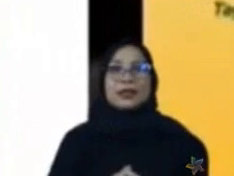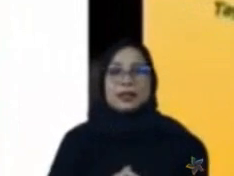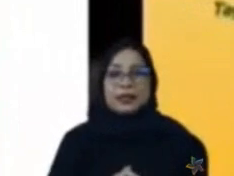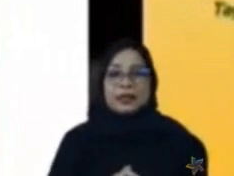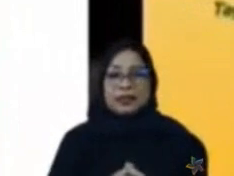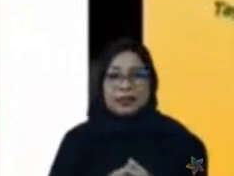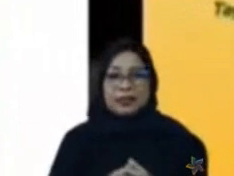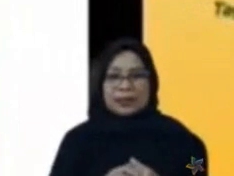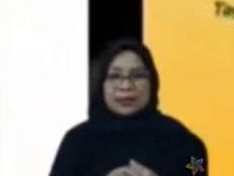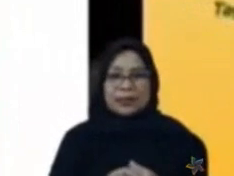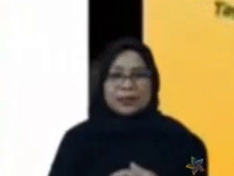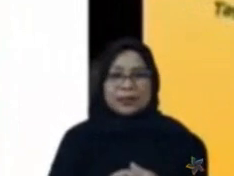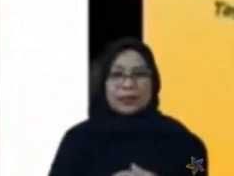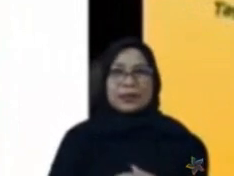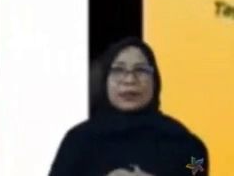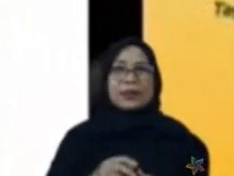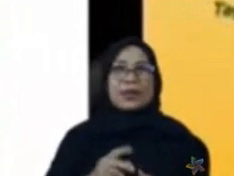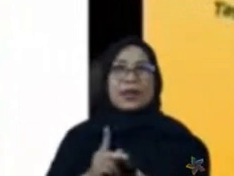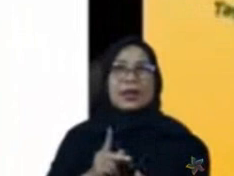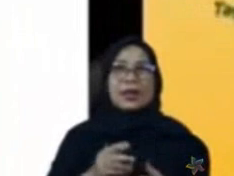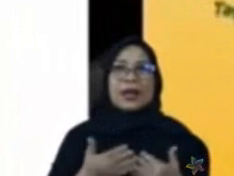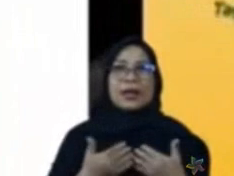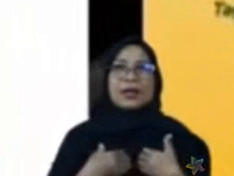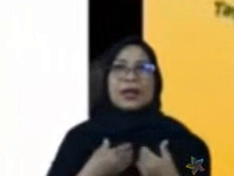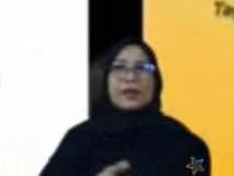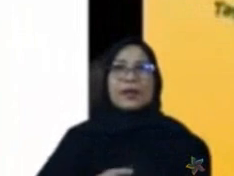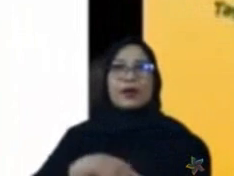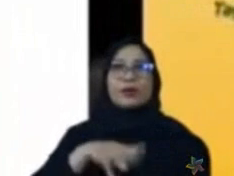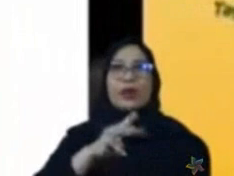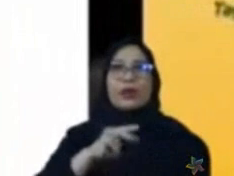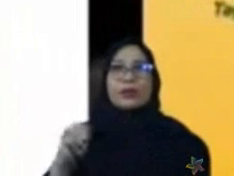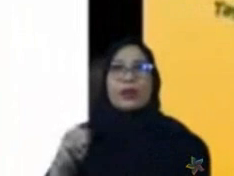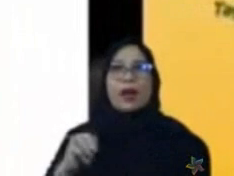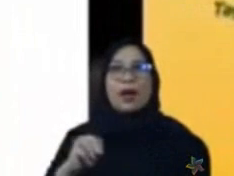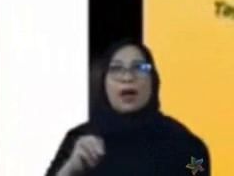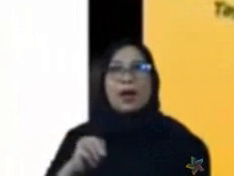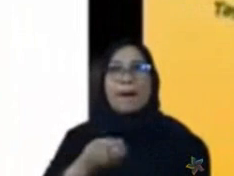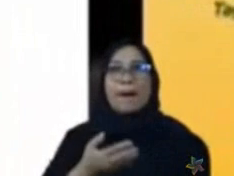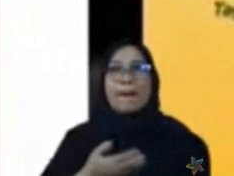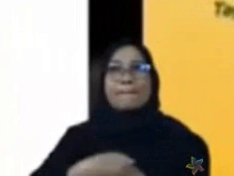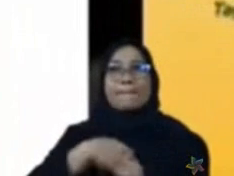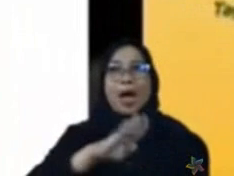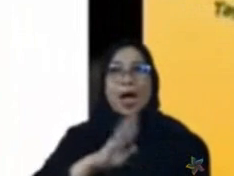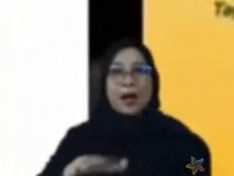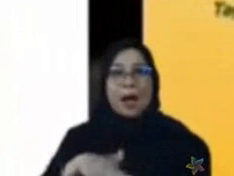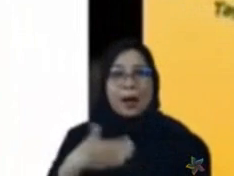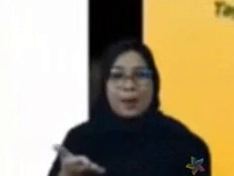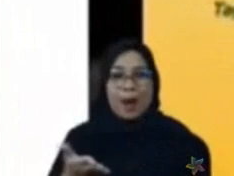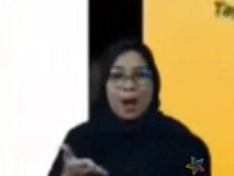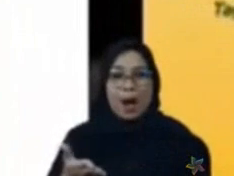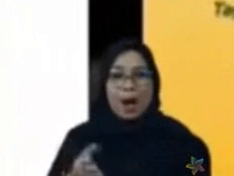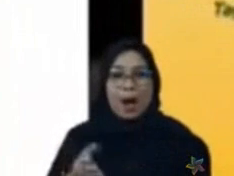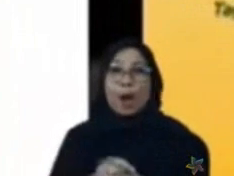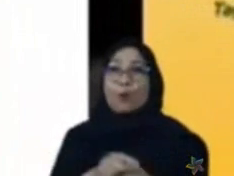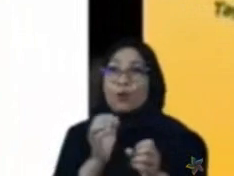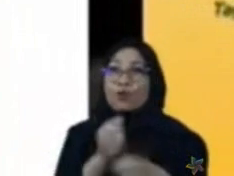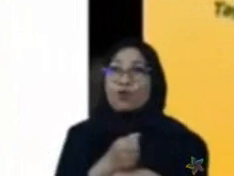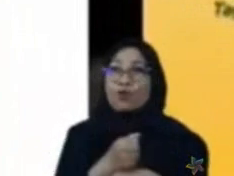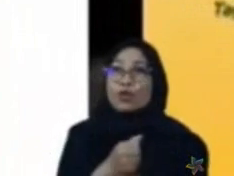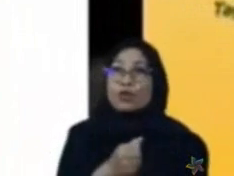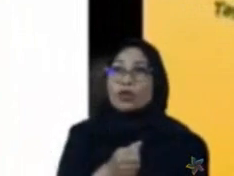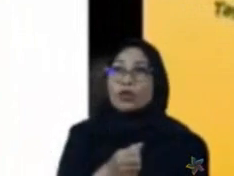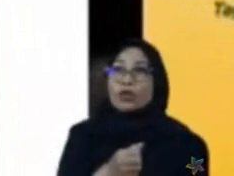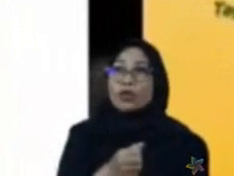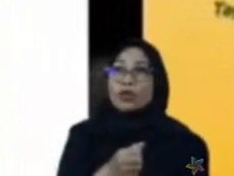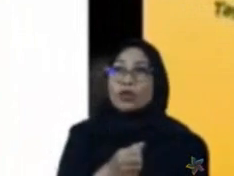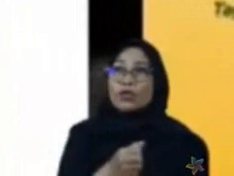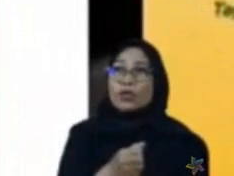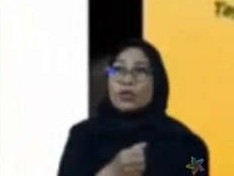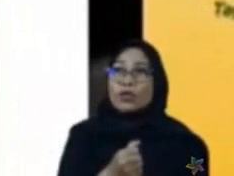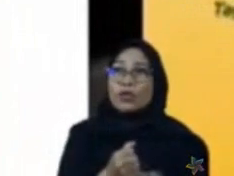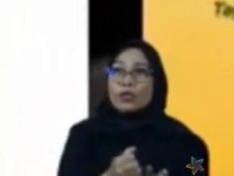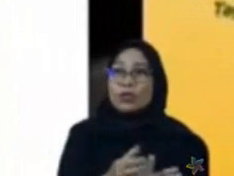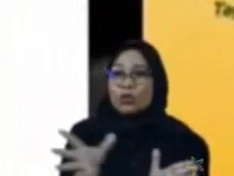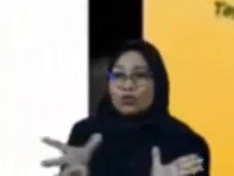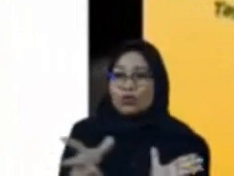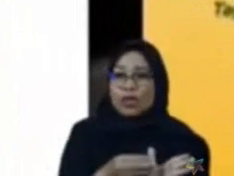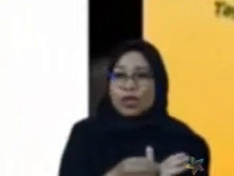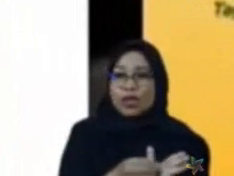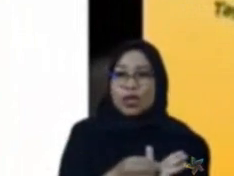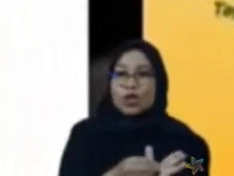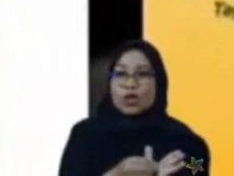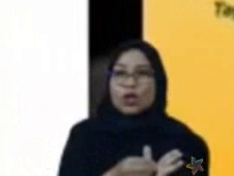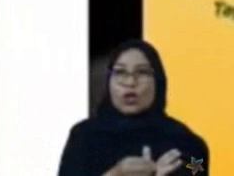kemudian manfaatnya itu apa. Kemudian yang di sampingnya itu adalah video TikTok tentang ajakan cuci tangan menggunakan sabun